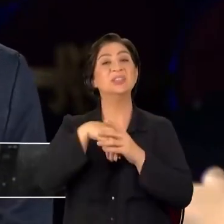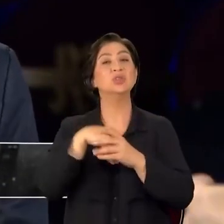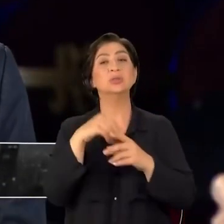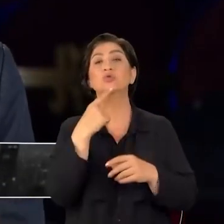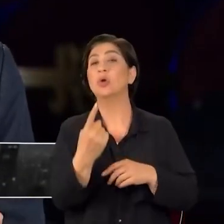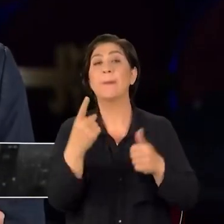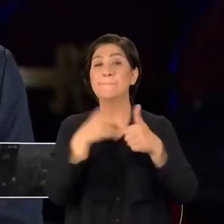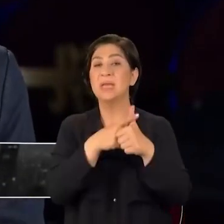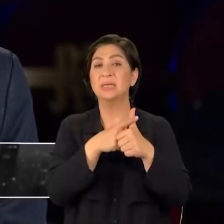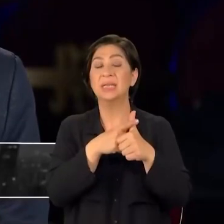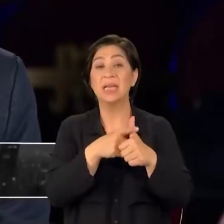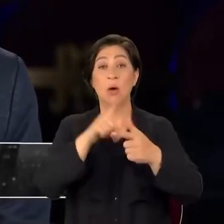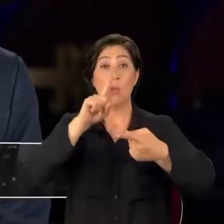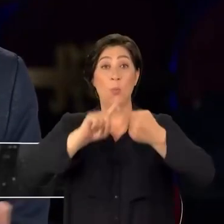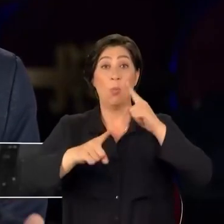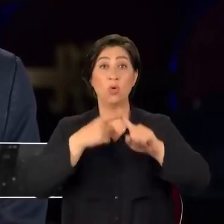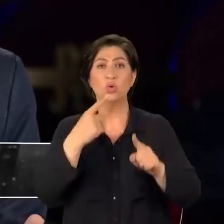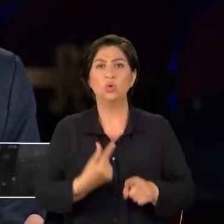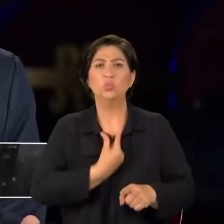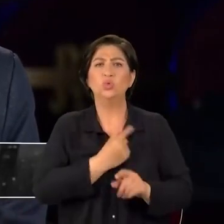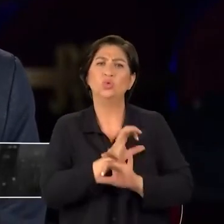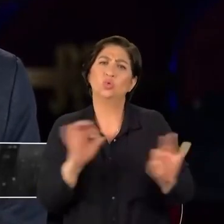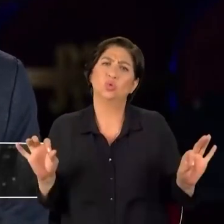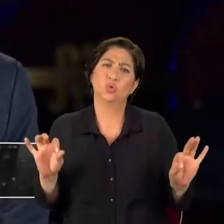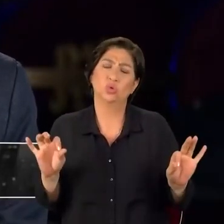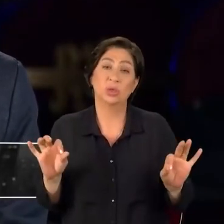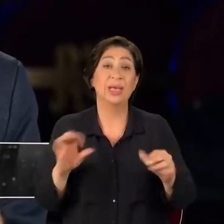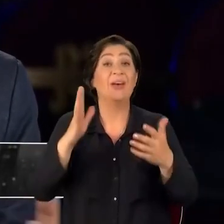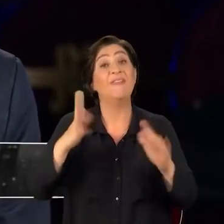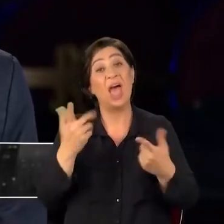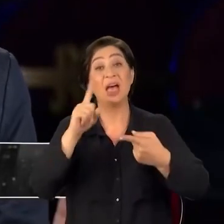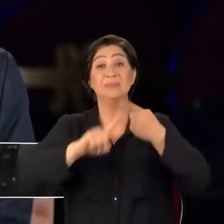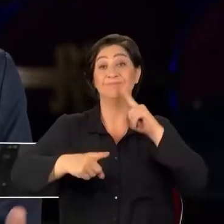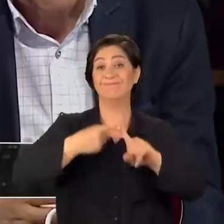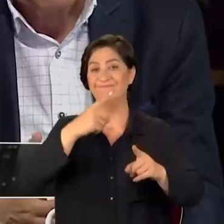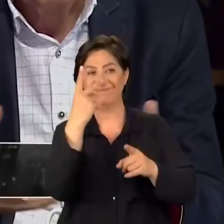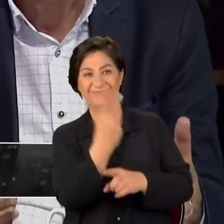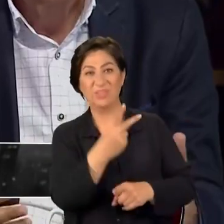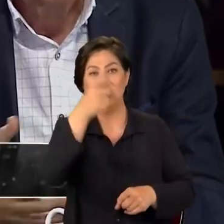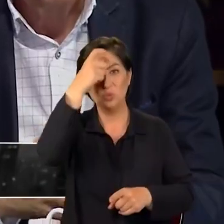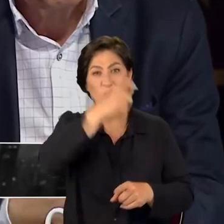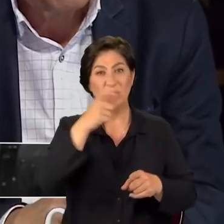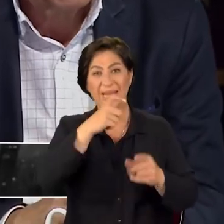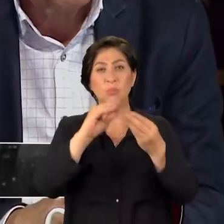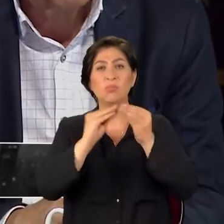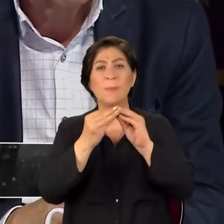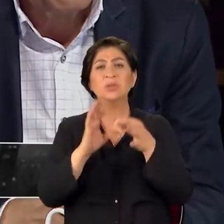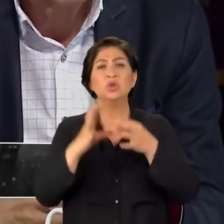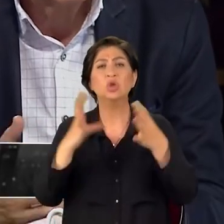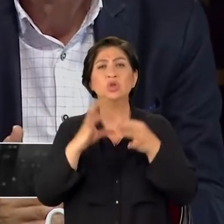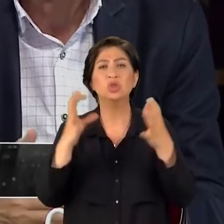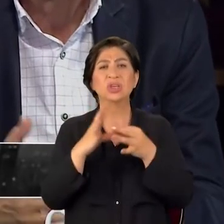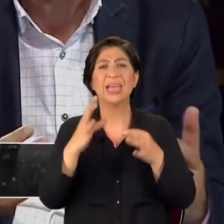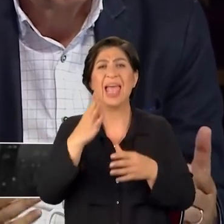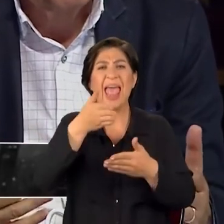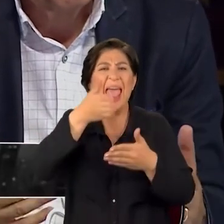mümkün. Bir, siyasetten umutsuzlar ya da siyaset marifetiyle Türkiye'nin sorunlarının çözüleceği konusunda en